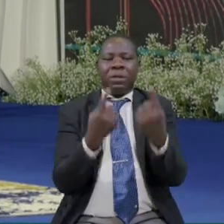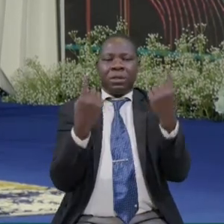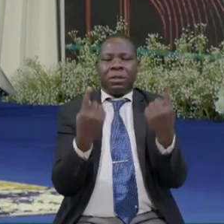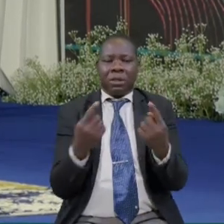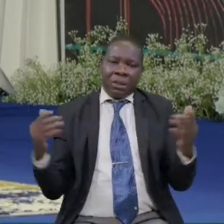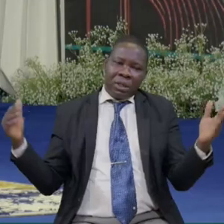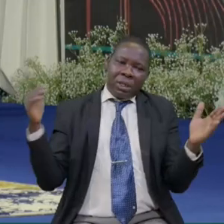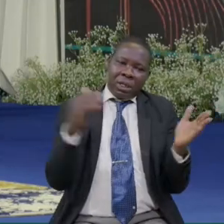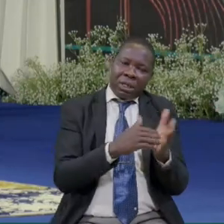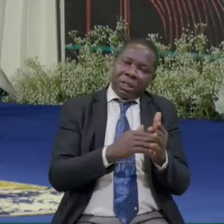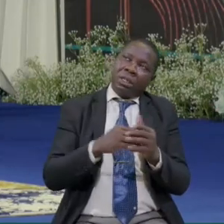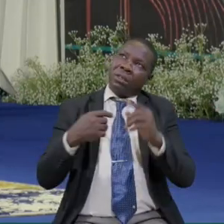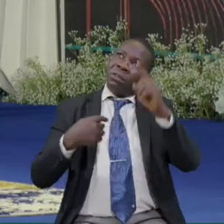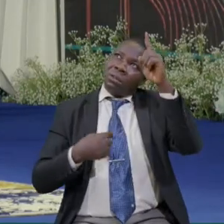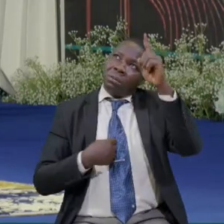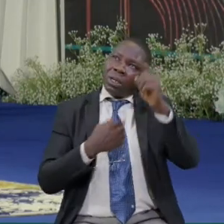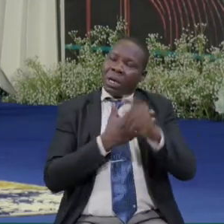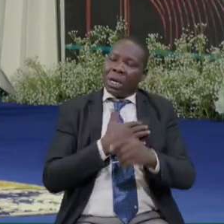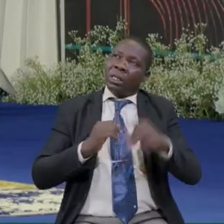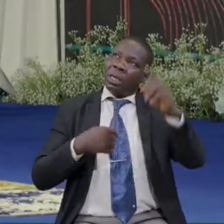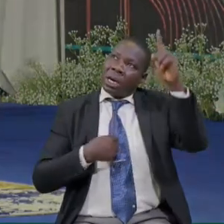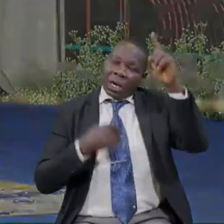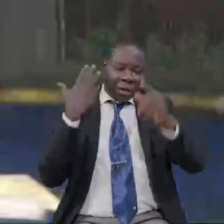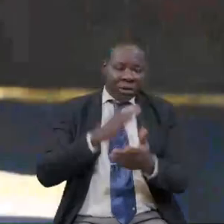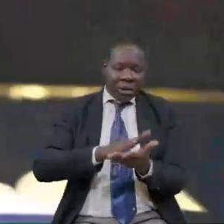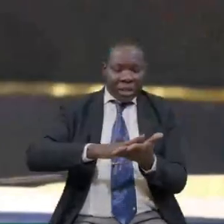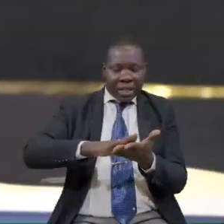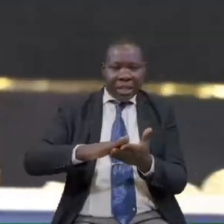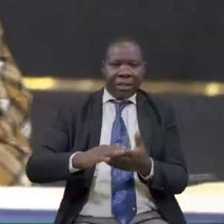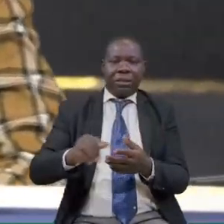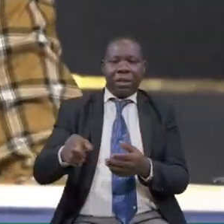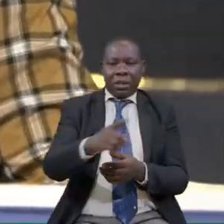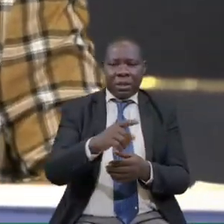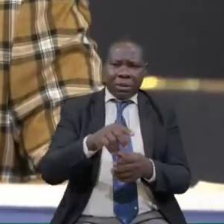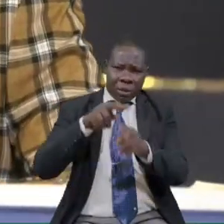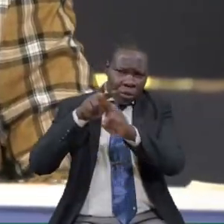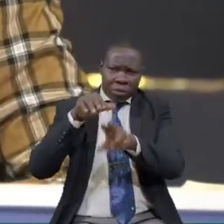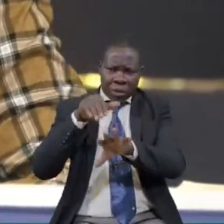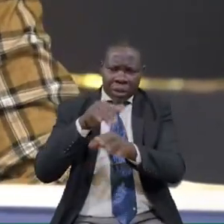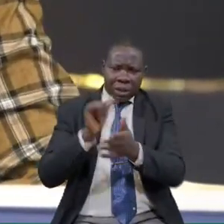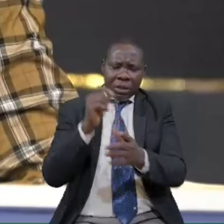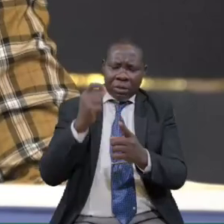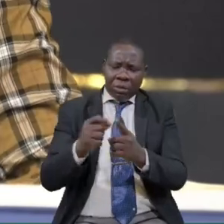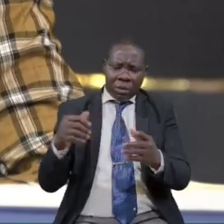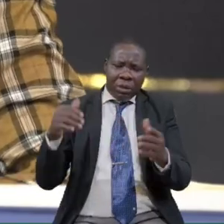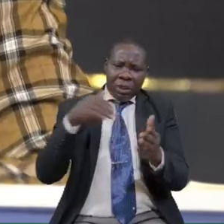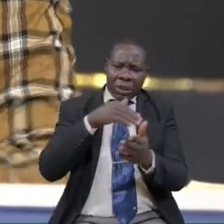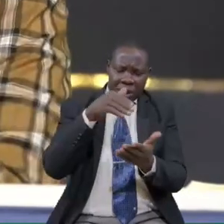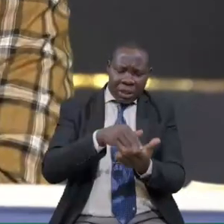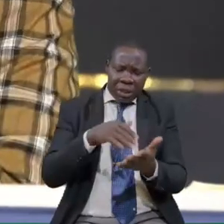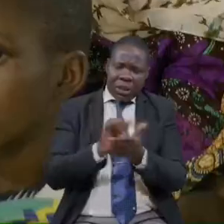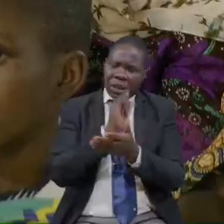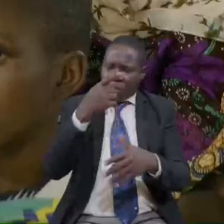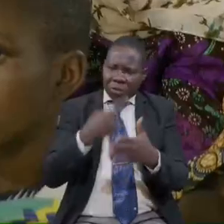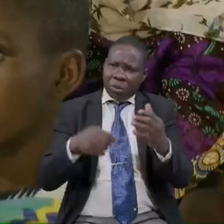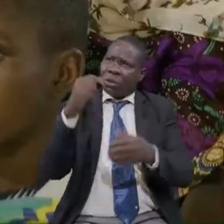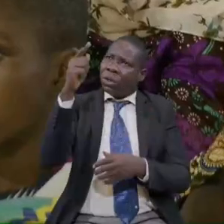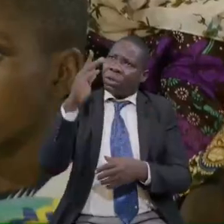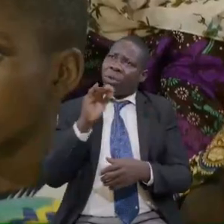Et je les purifierai. Vous voyez encore? C'est pourquoi Dieu s'intéresse à cela. Il ne s'intéresse